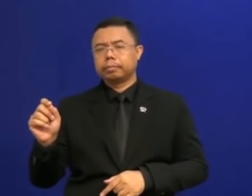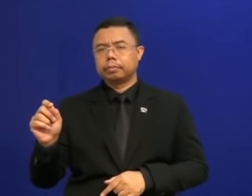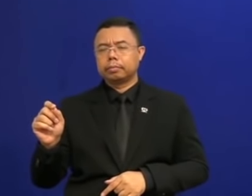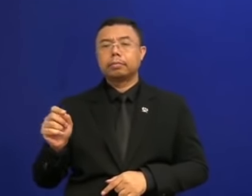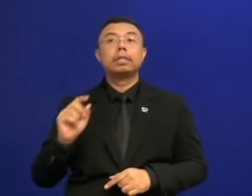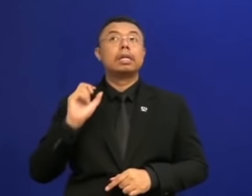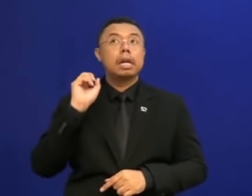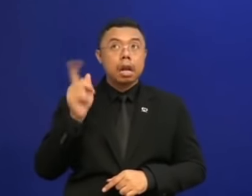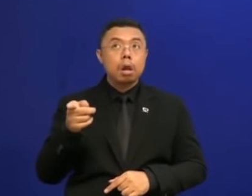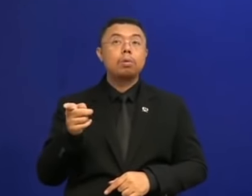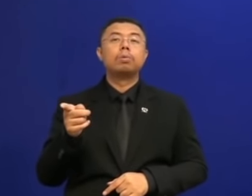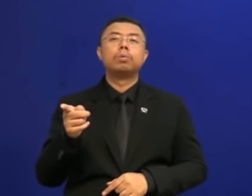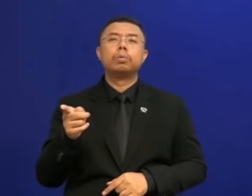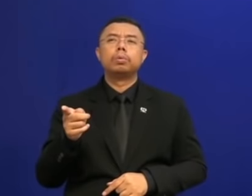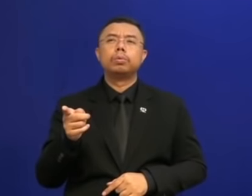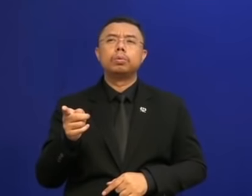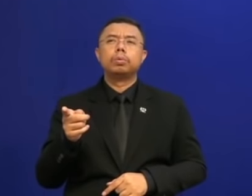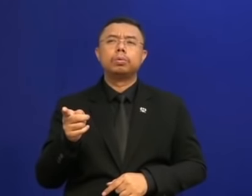Lalu,